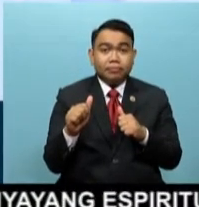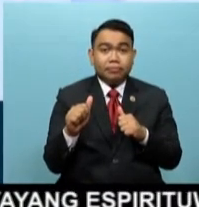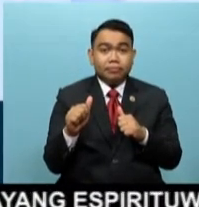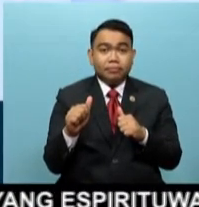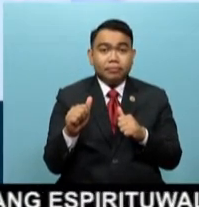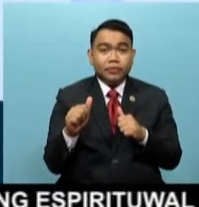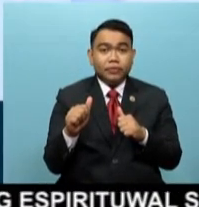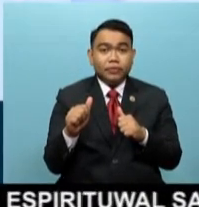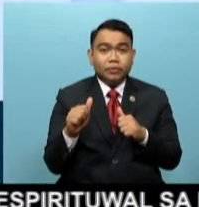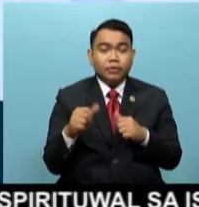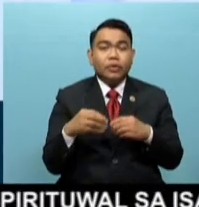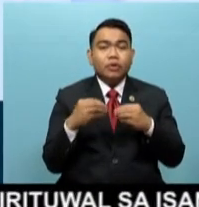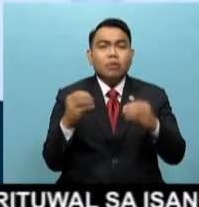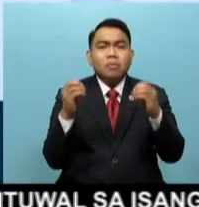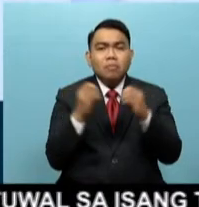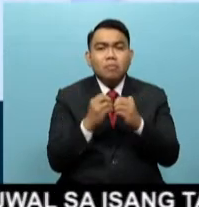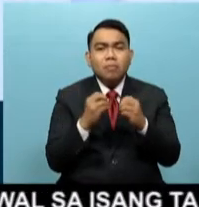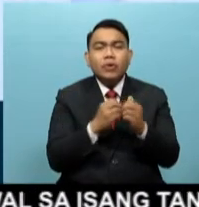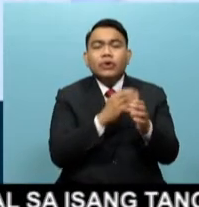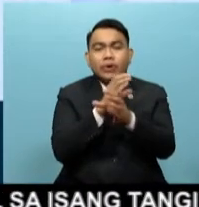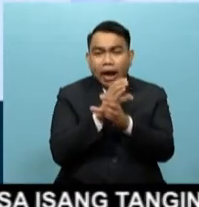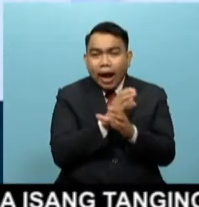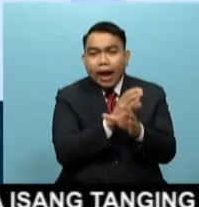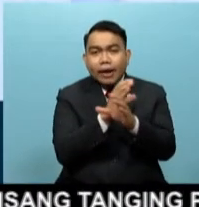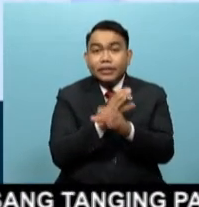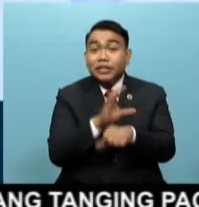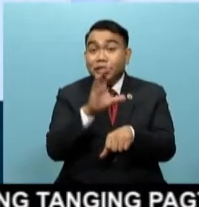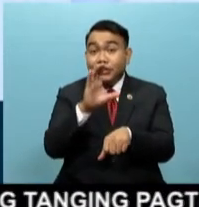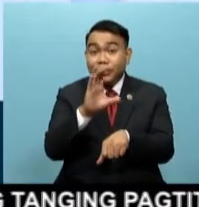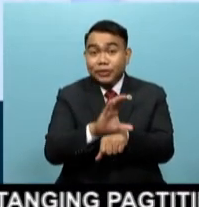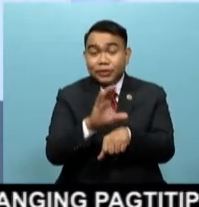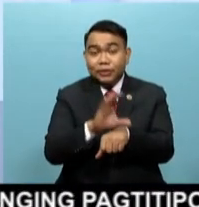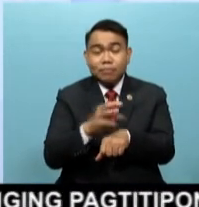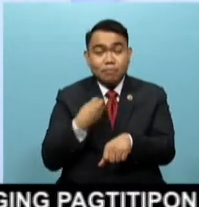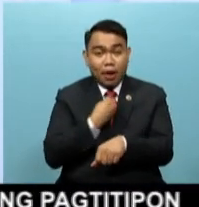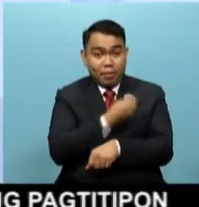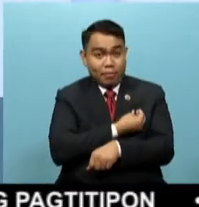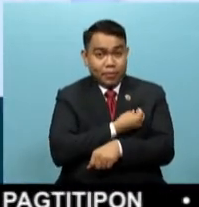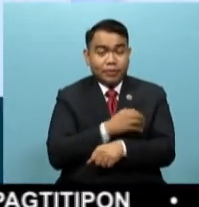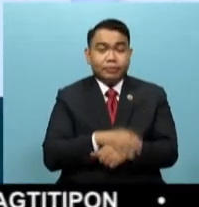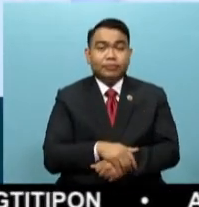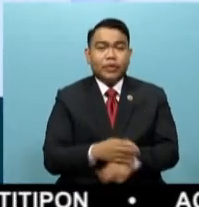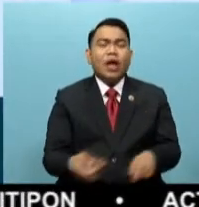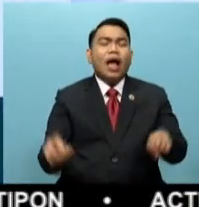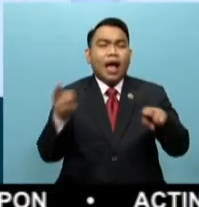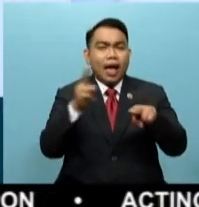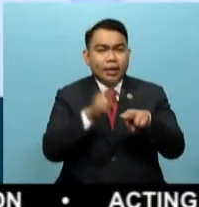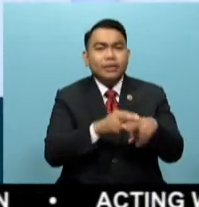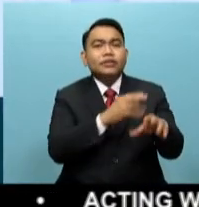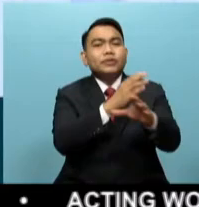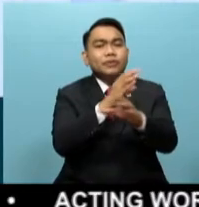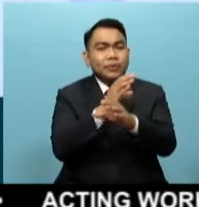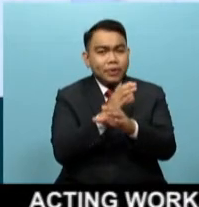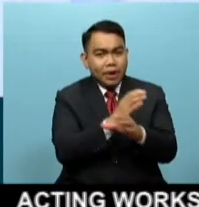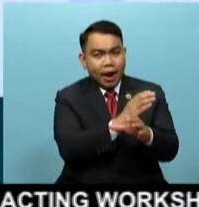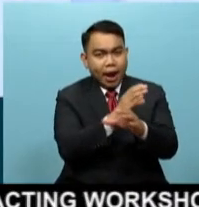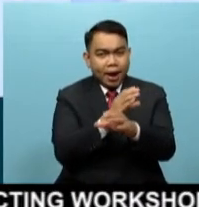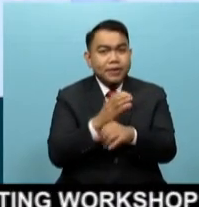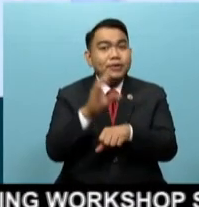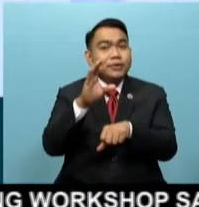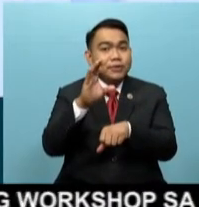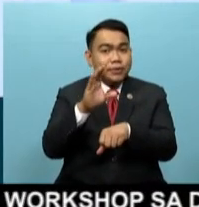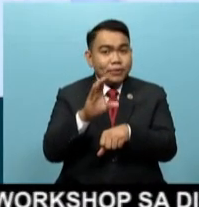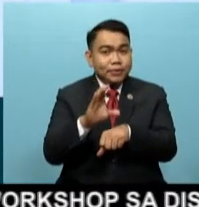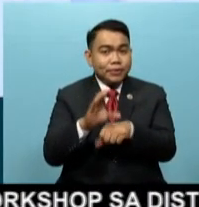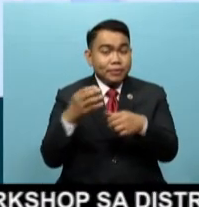lalong mapangalagaan, mapangasiwaan ng iglesia, madagdagan ang mga mangangalaga sa iglesia